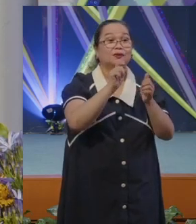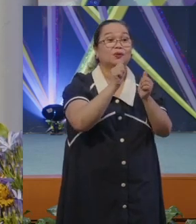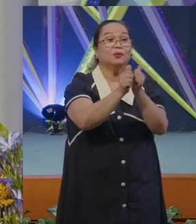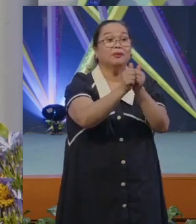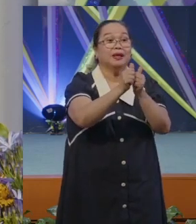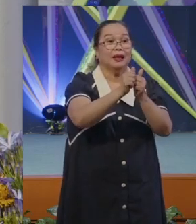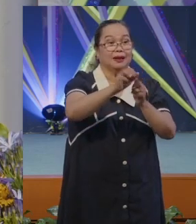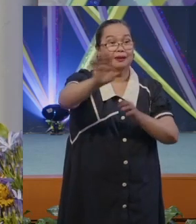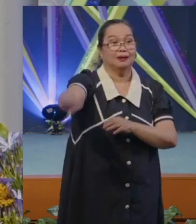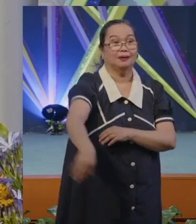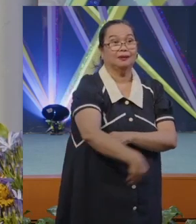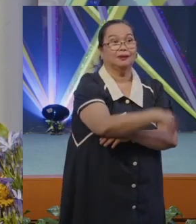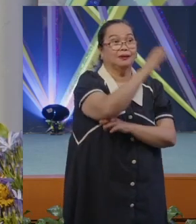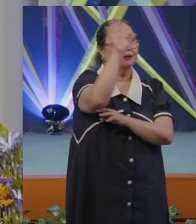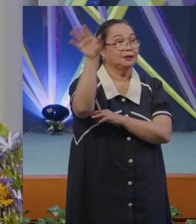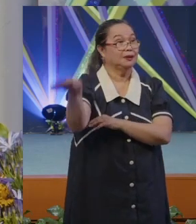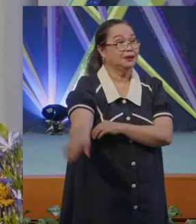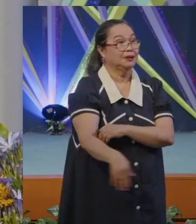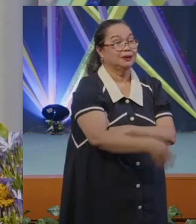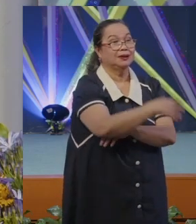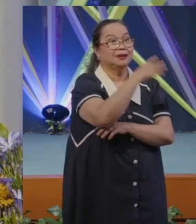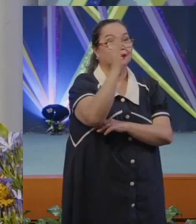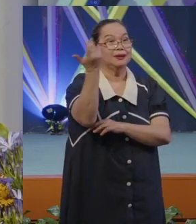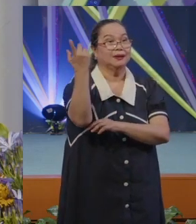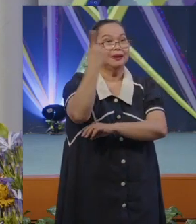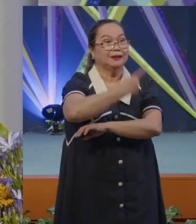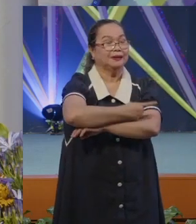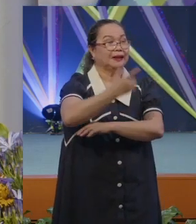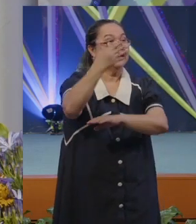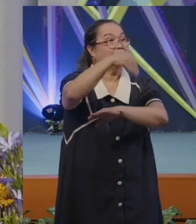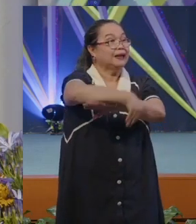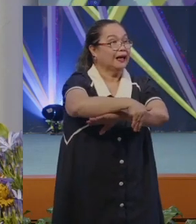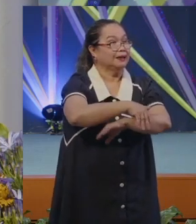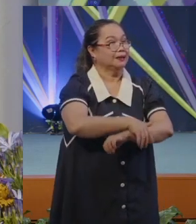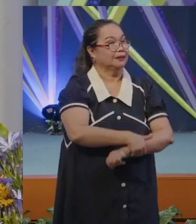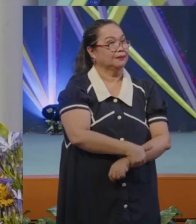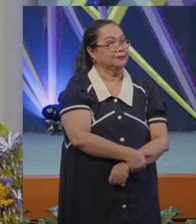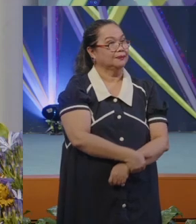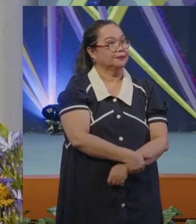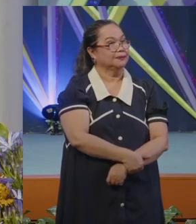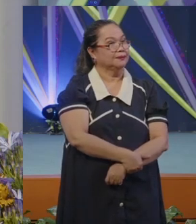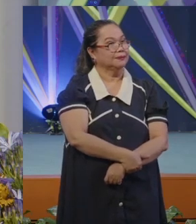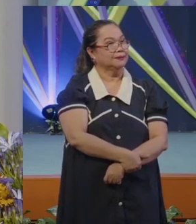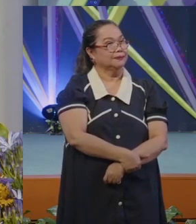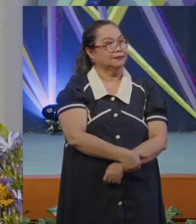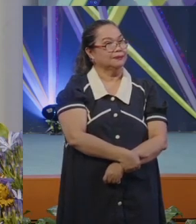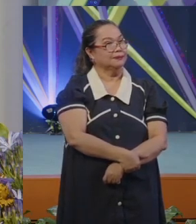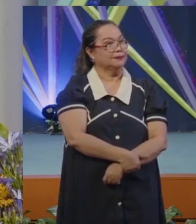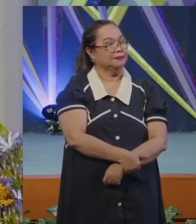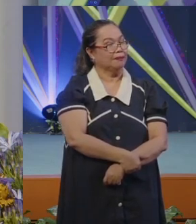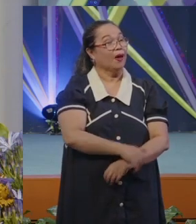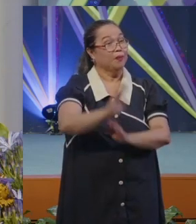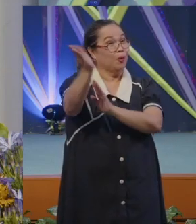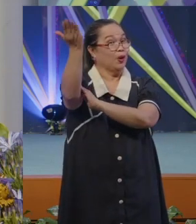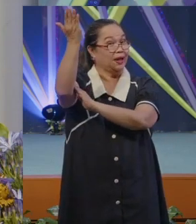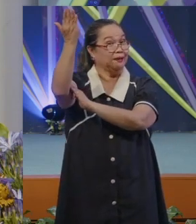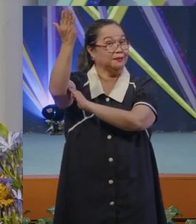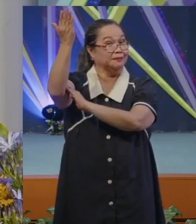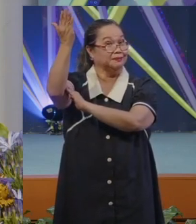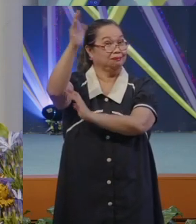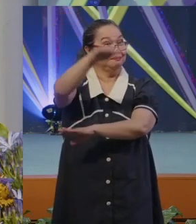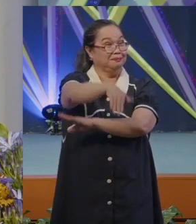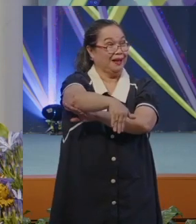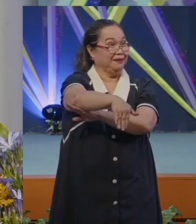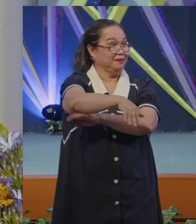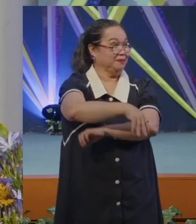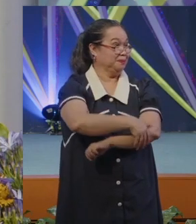Gaano tayo kadalas magme-meditate? Day and night. AM and